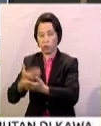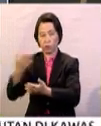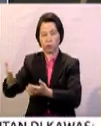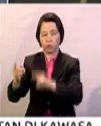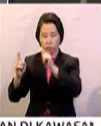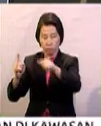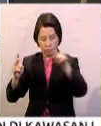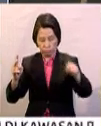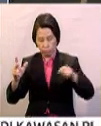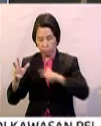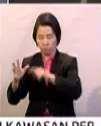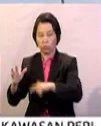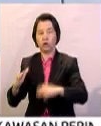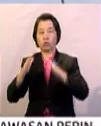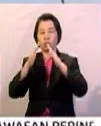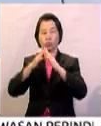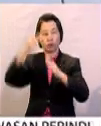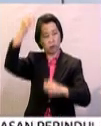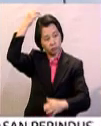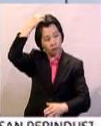dikenali sebagai Rumah Selangorku.